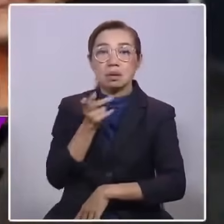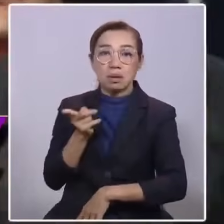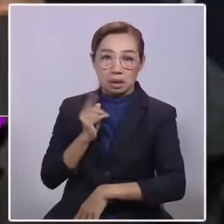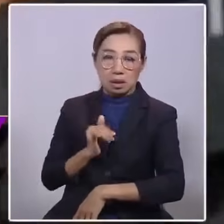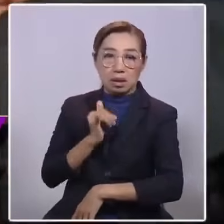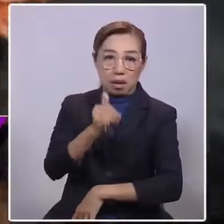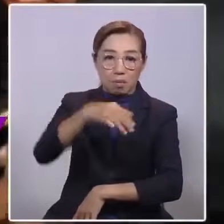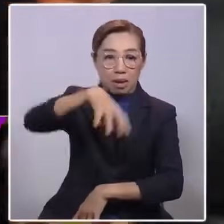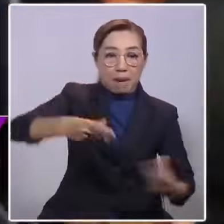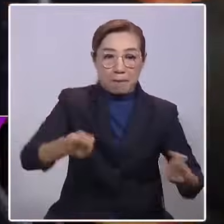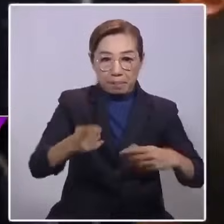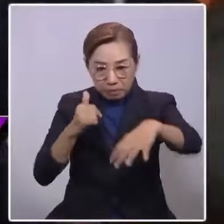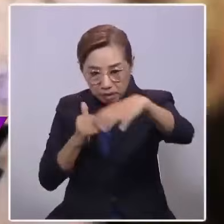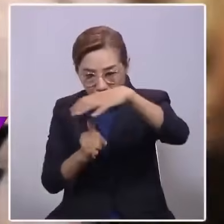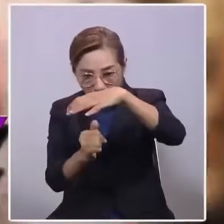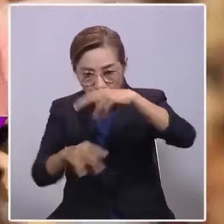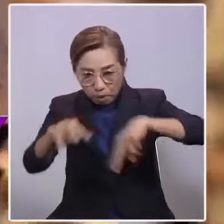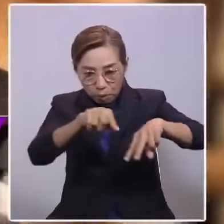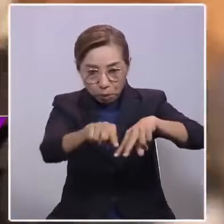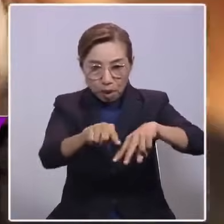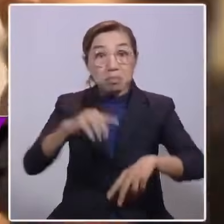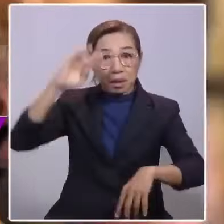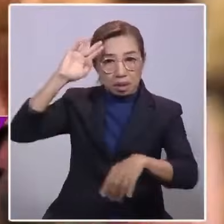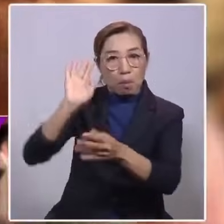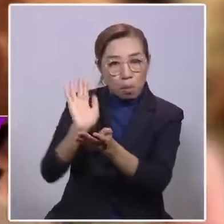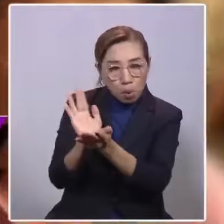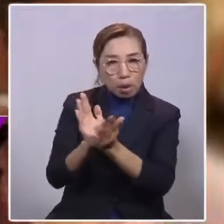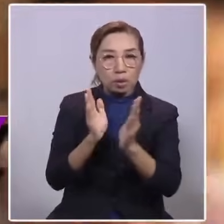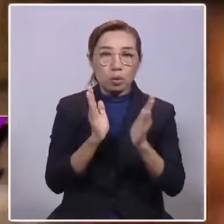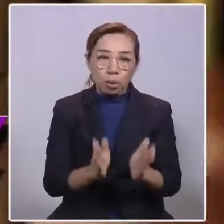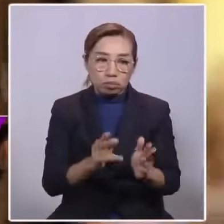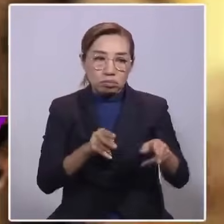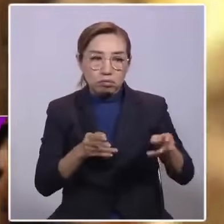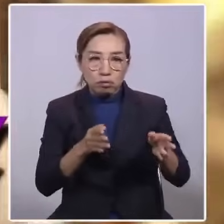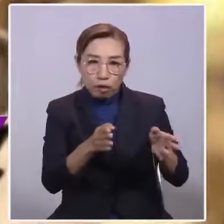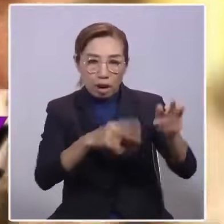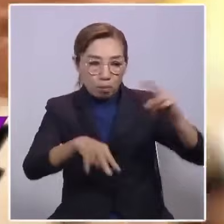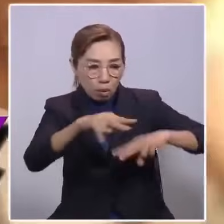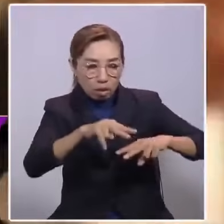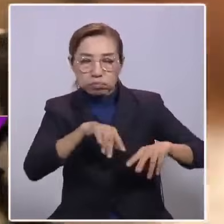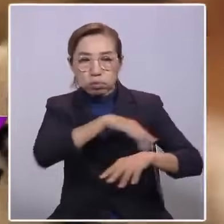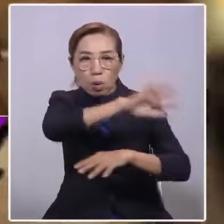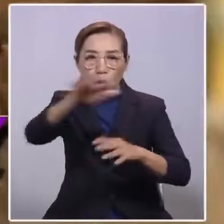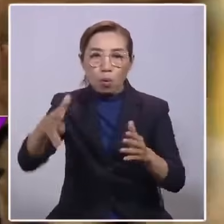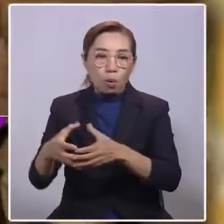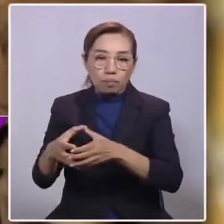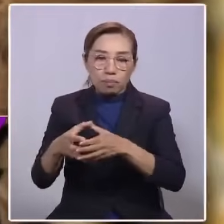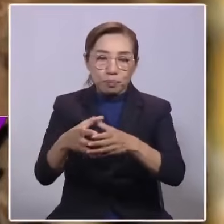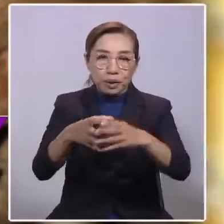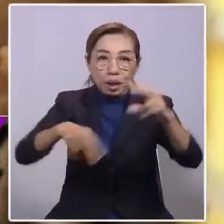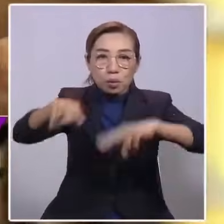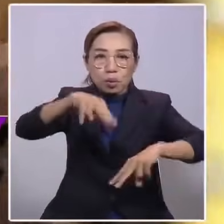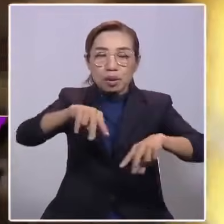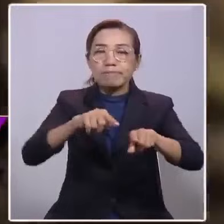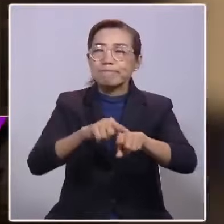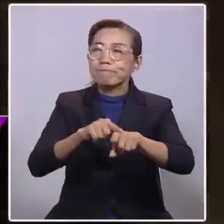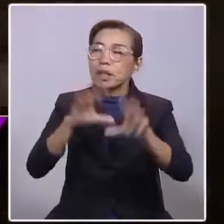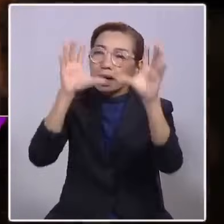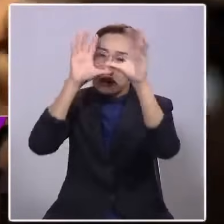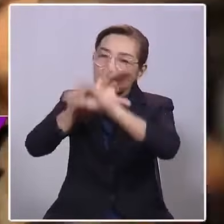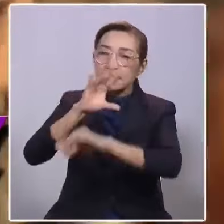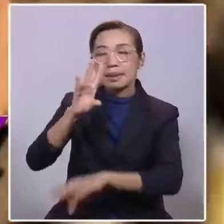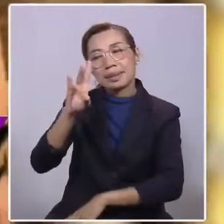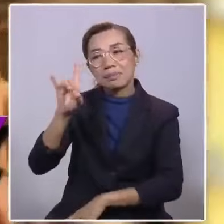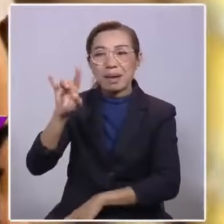นะครับพร้อมกับทางด้านของพี่ๆตำรวจเจ้าหน้าที่ฝ่ายปกครองนะครับก็แน่นอนว่าถ้าไปตอนช่วงประมาณสักหัวค่ำก็จะเป็นอย่าง